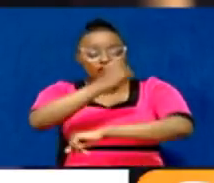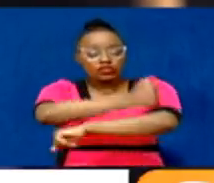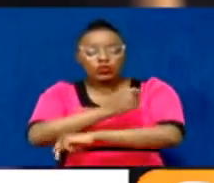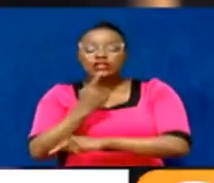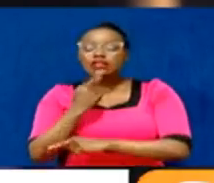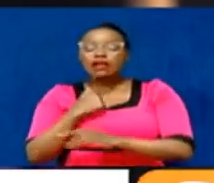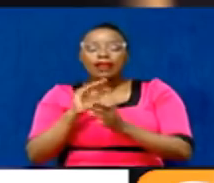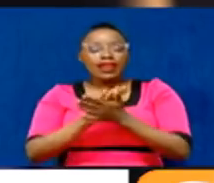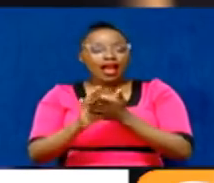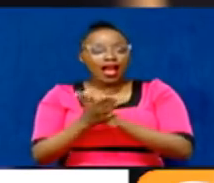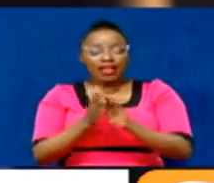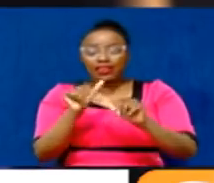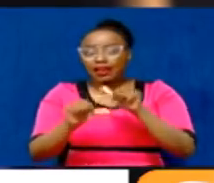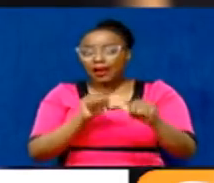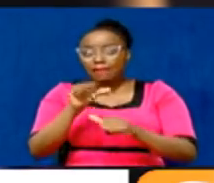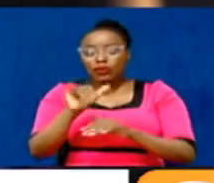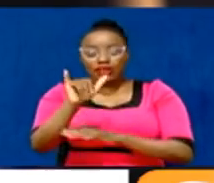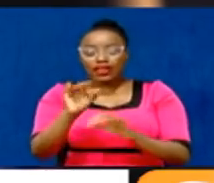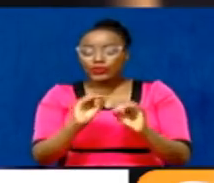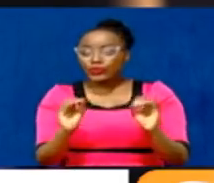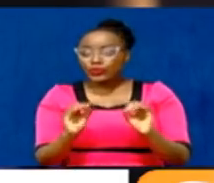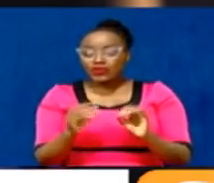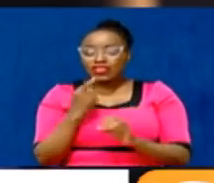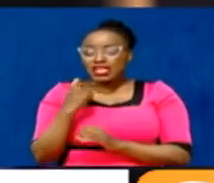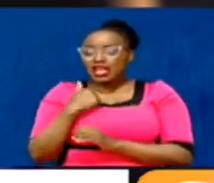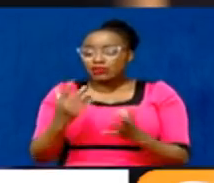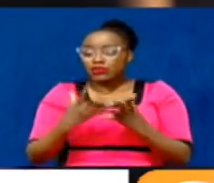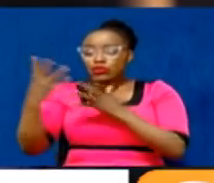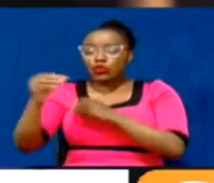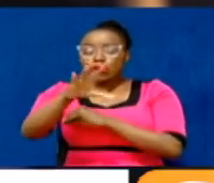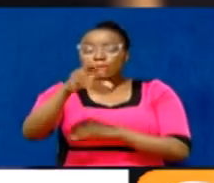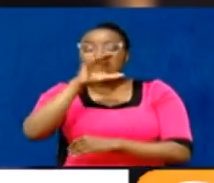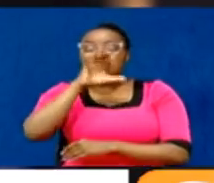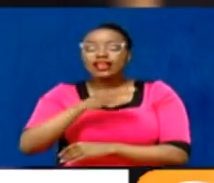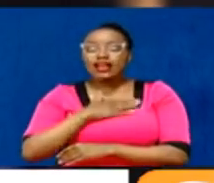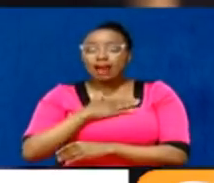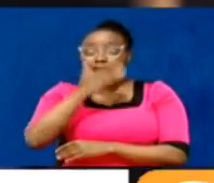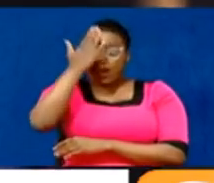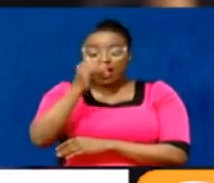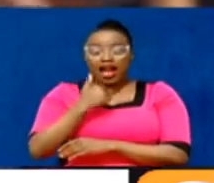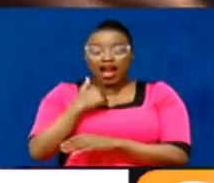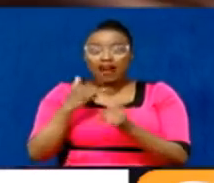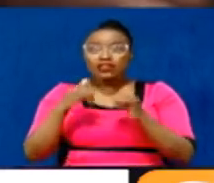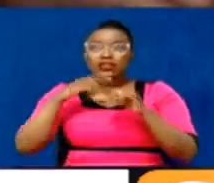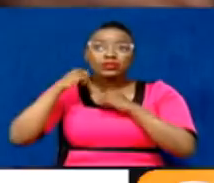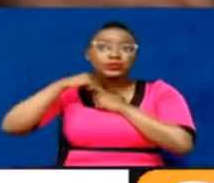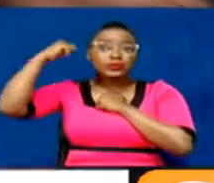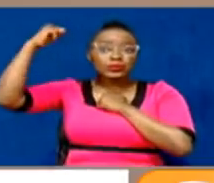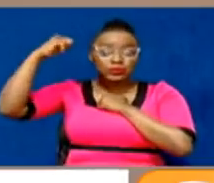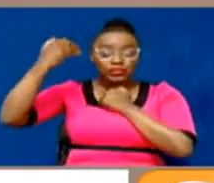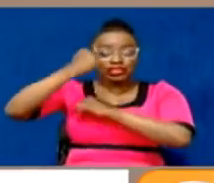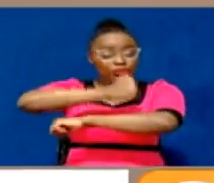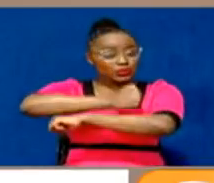tell me anything about it. They didn't even tell me to go and pick my son that he had attempted suicide in